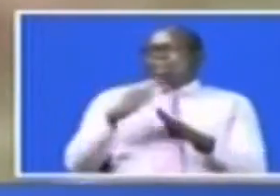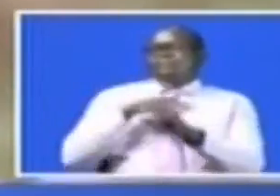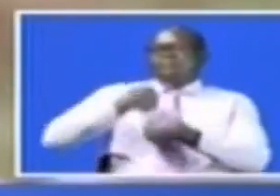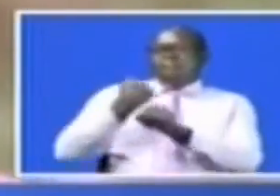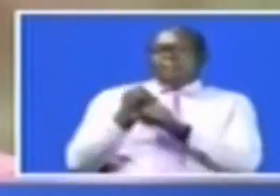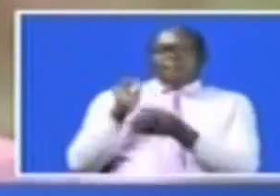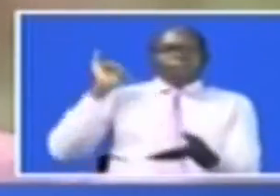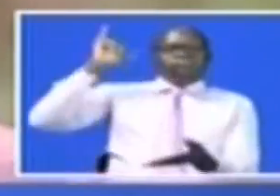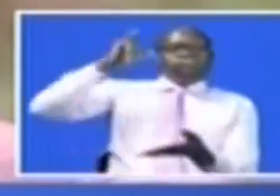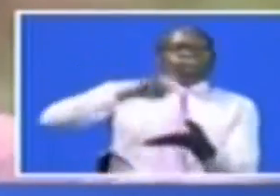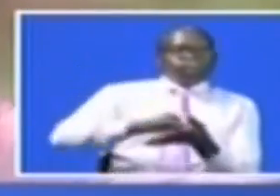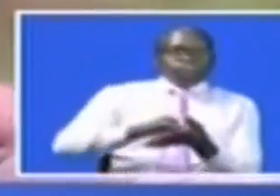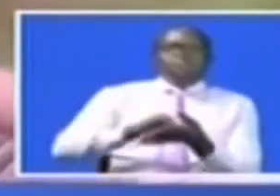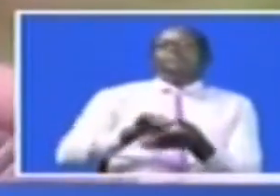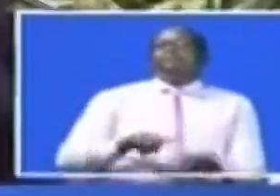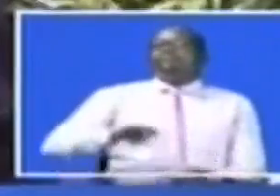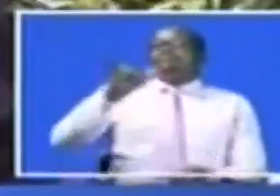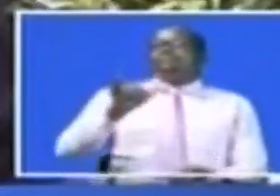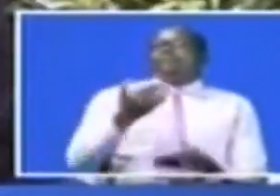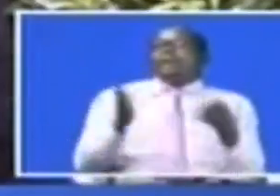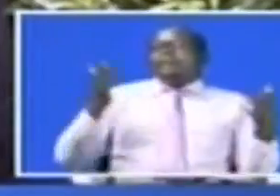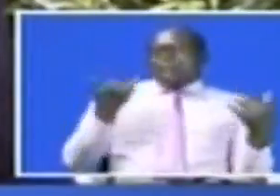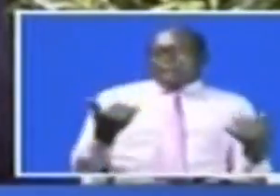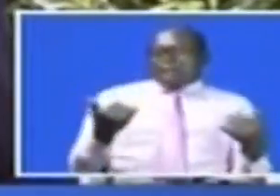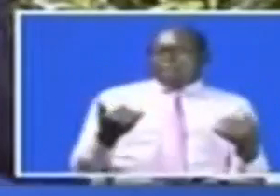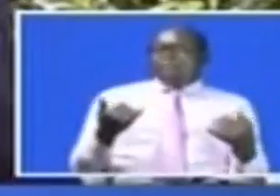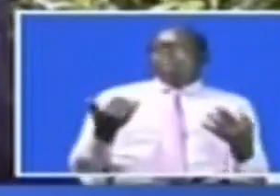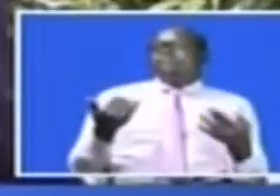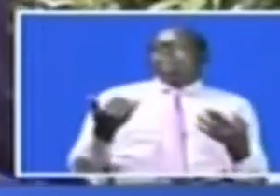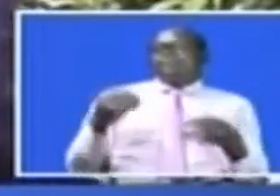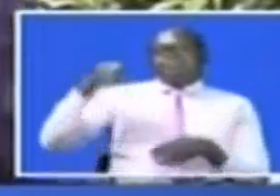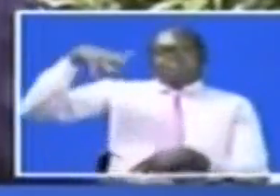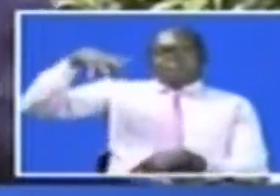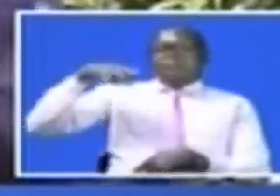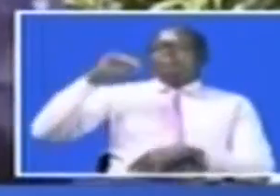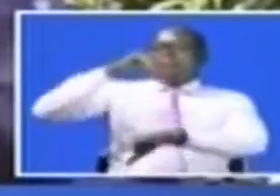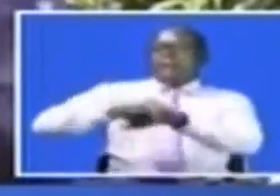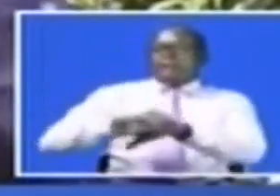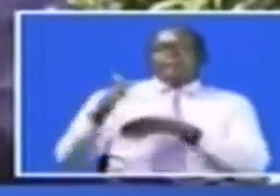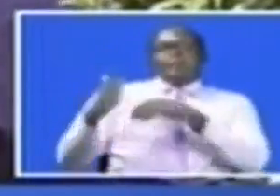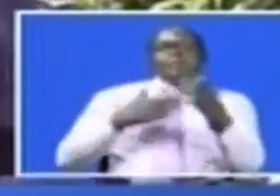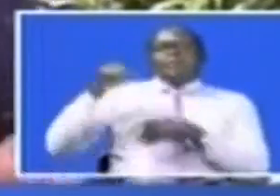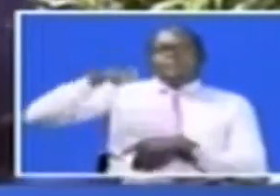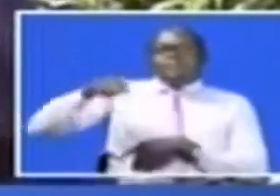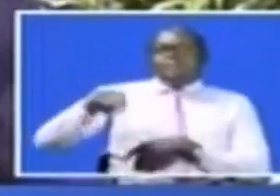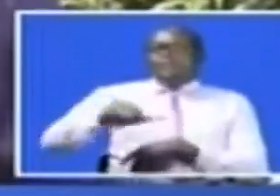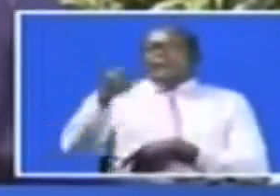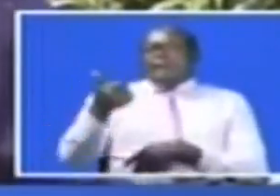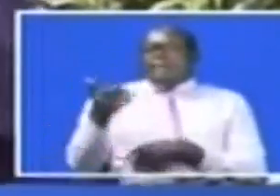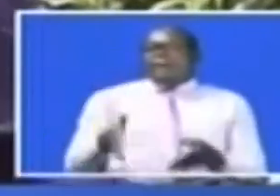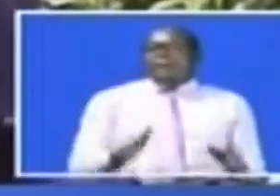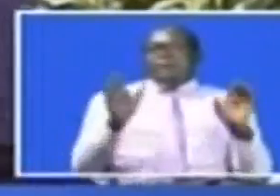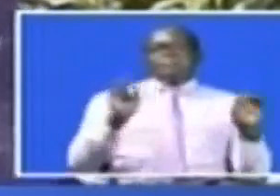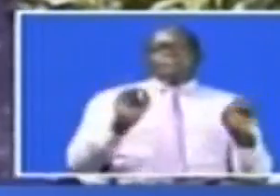zamani aliwahi kutengeneza ndege iliyopaa kwa muda. Popote ulipo sasa unaweza ukapata nguvu za umeme bila ya kuhitaji